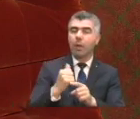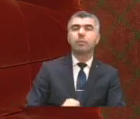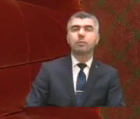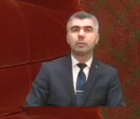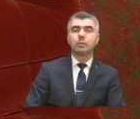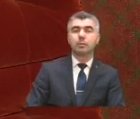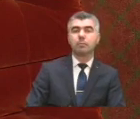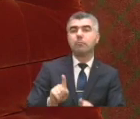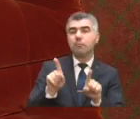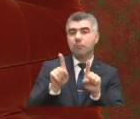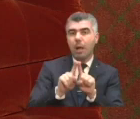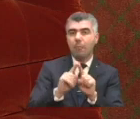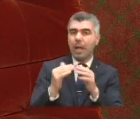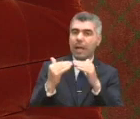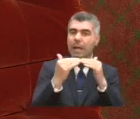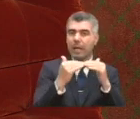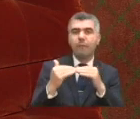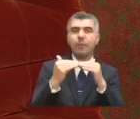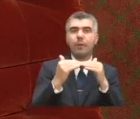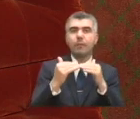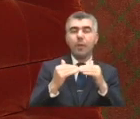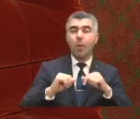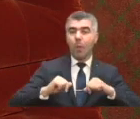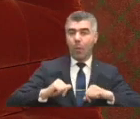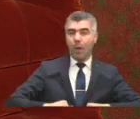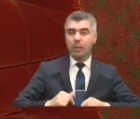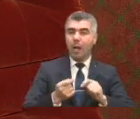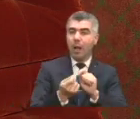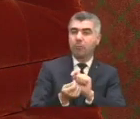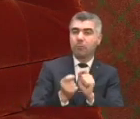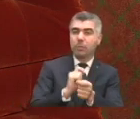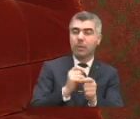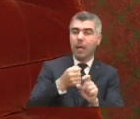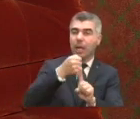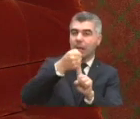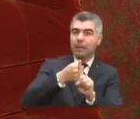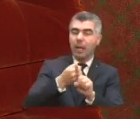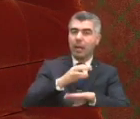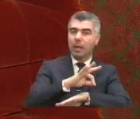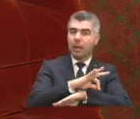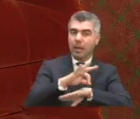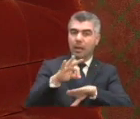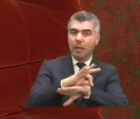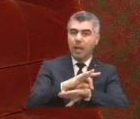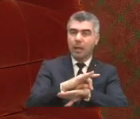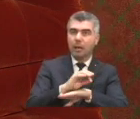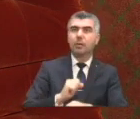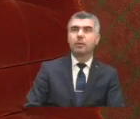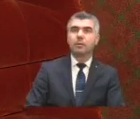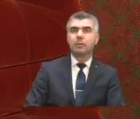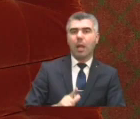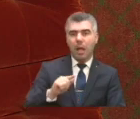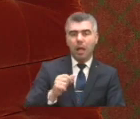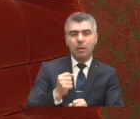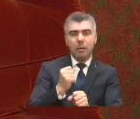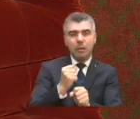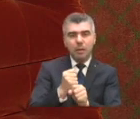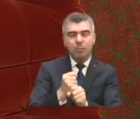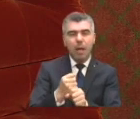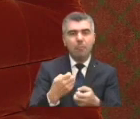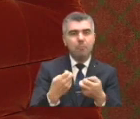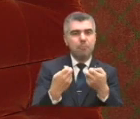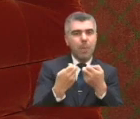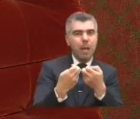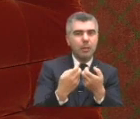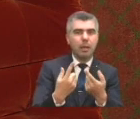هو المناصفة. وزارة الانتقال الرقمي وإصلاح الإدارة تقوم بعدد ديال الأعمال، كاين مثلا التنسيق